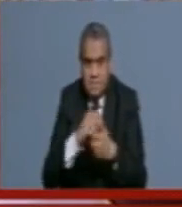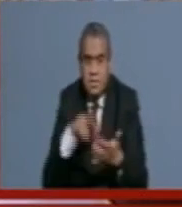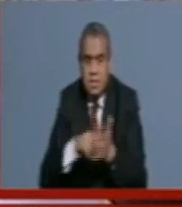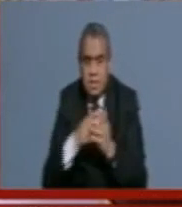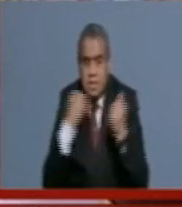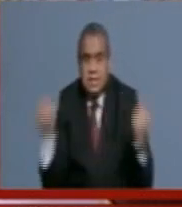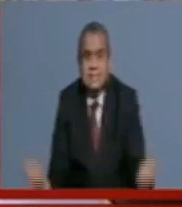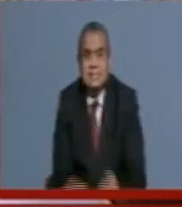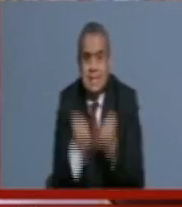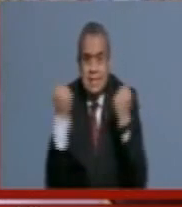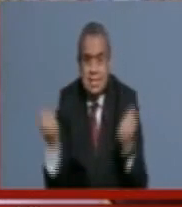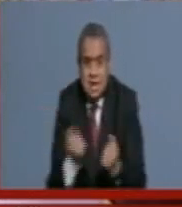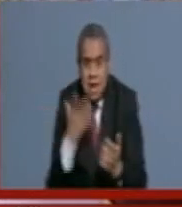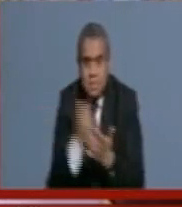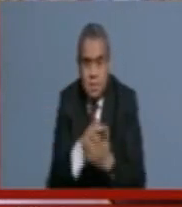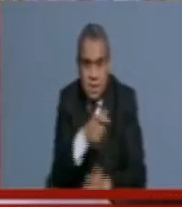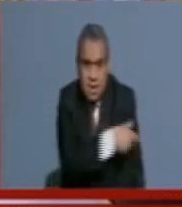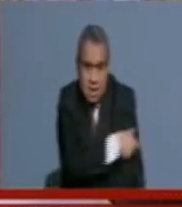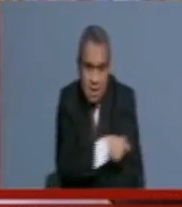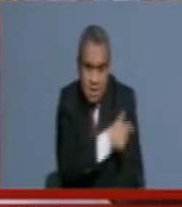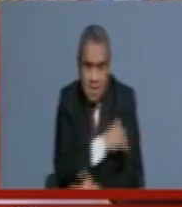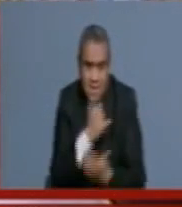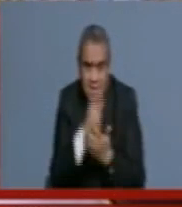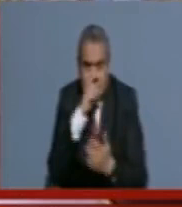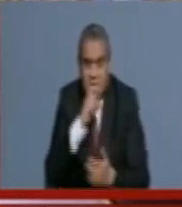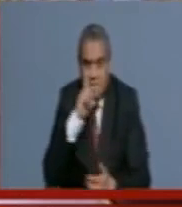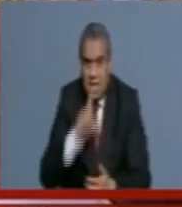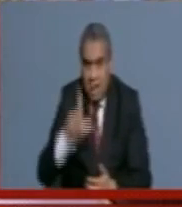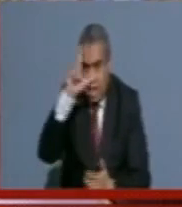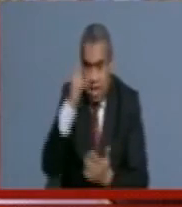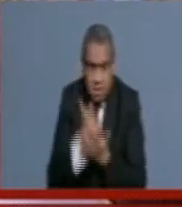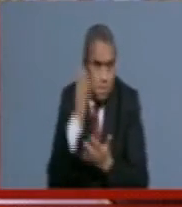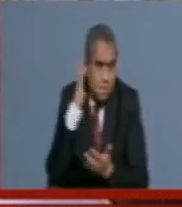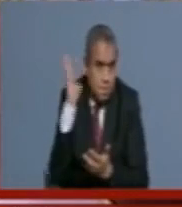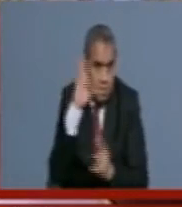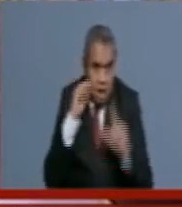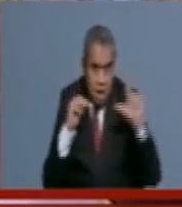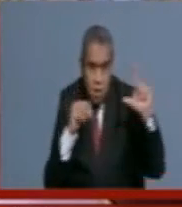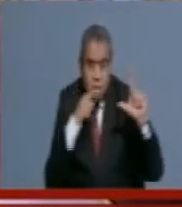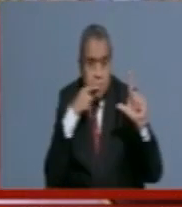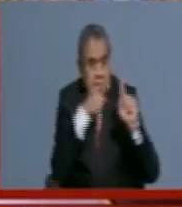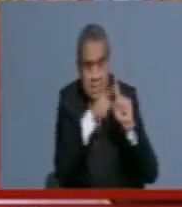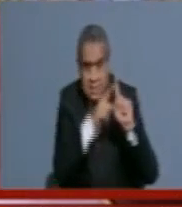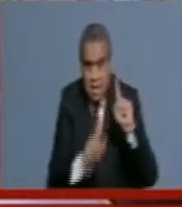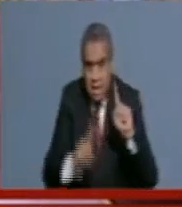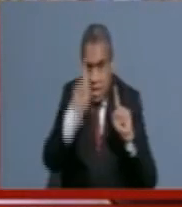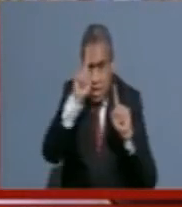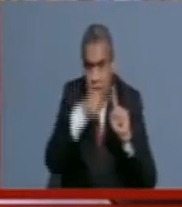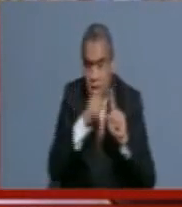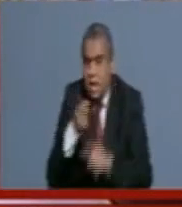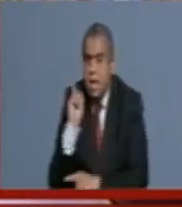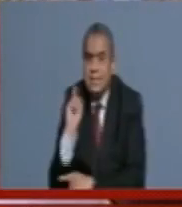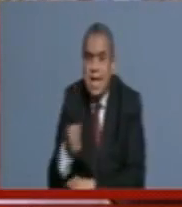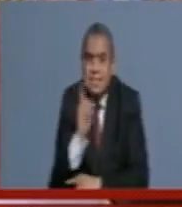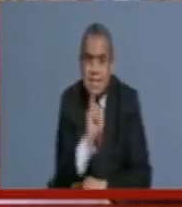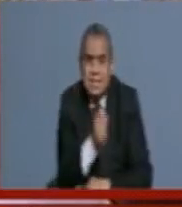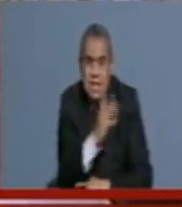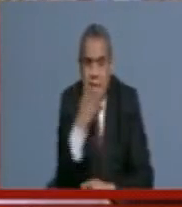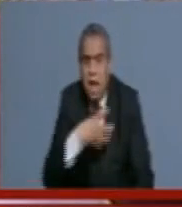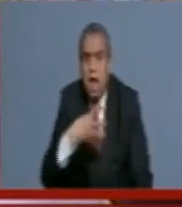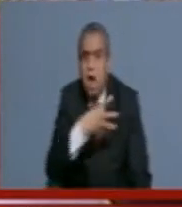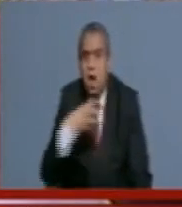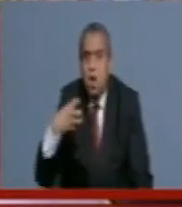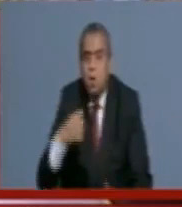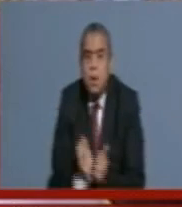من الرائدات الريفيات دول، وصولا ان كل رائدة تقدر تدرب 400 اسرة اللي هم تابعين ليها